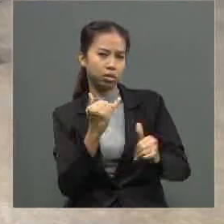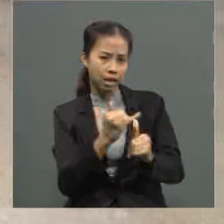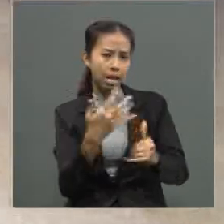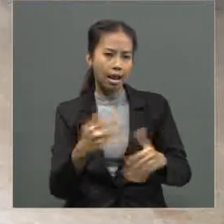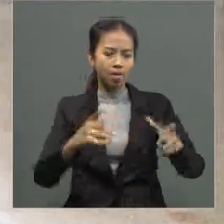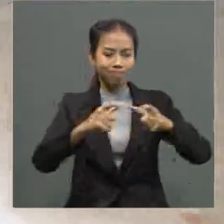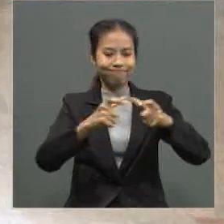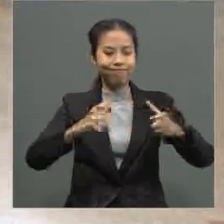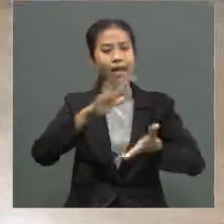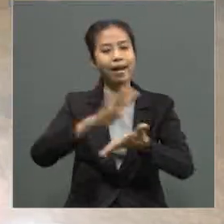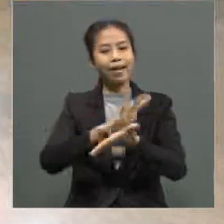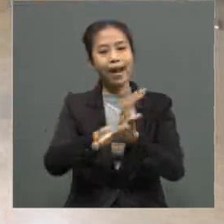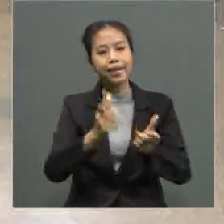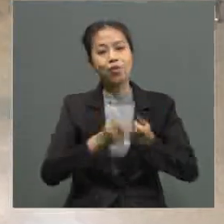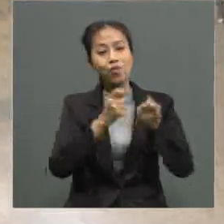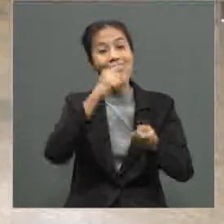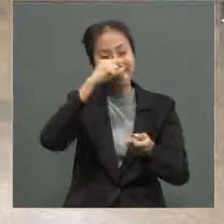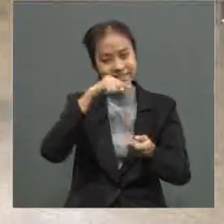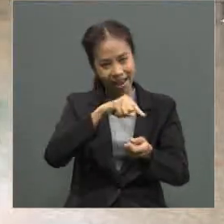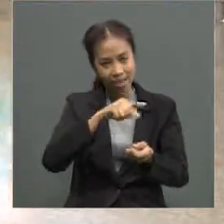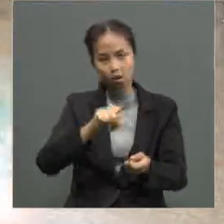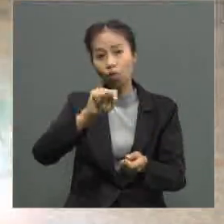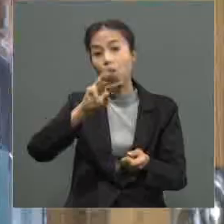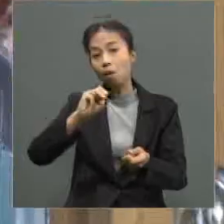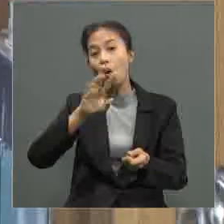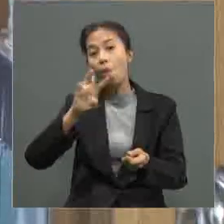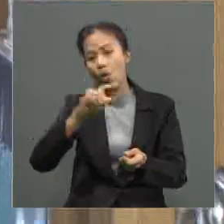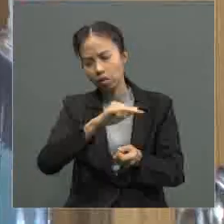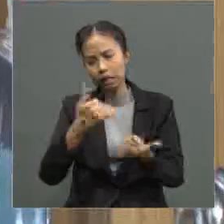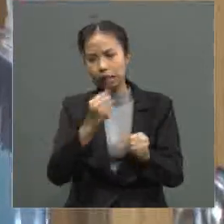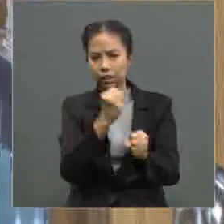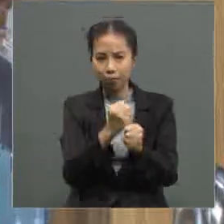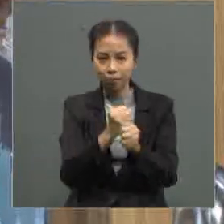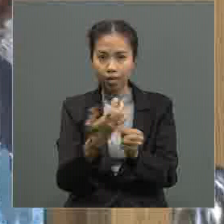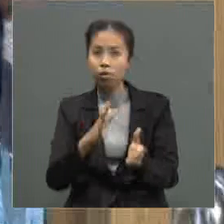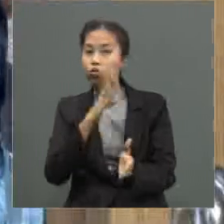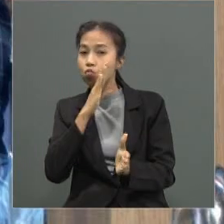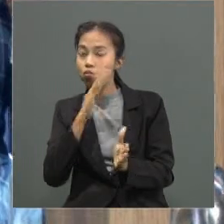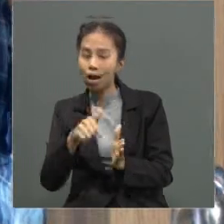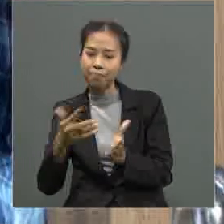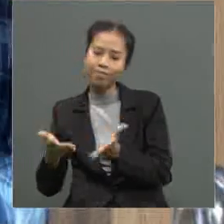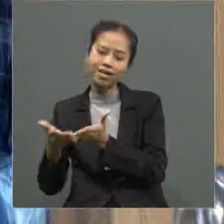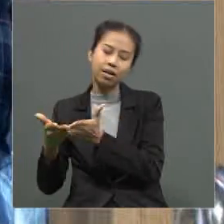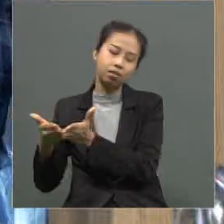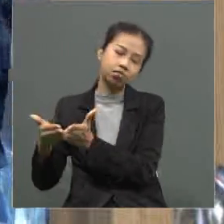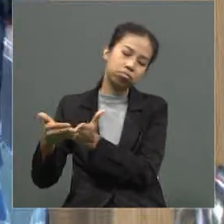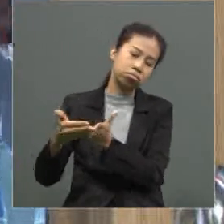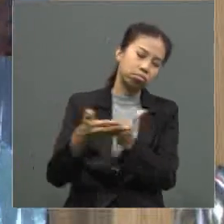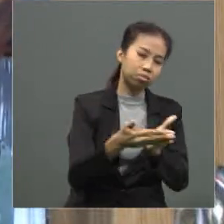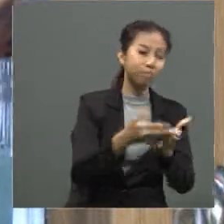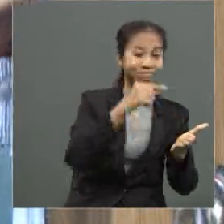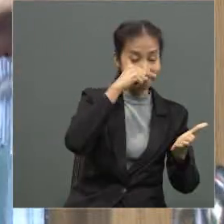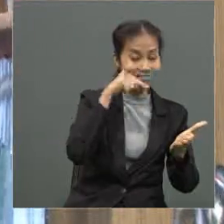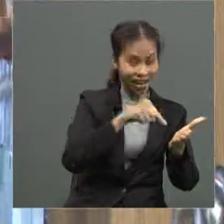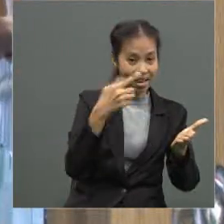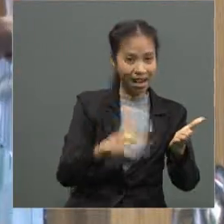แหละบางทีก็อาจจะต้องใช้ระยะเวลาในการดำเนินงานงานก็คือมาเทียบท่าแล้วเขาจะลงจากท่าเรือมาเยือนถึงประเทศไทยเนี่ย